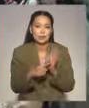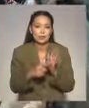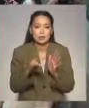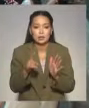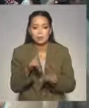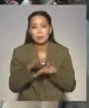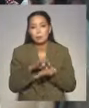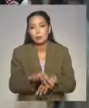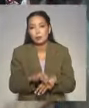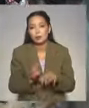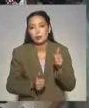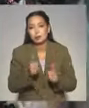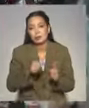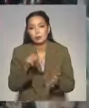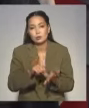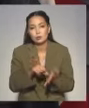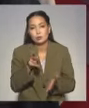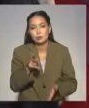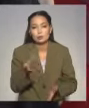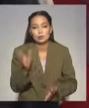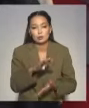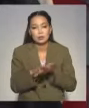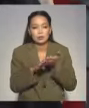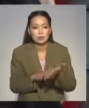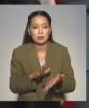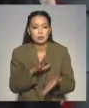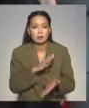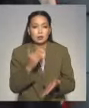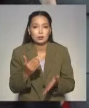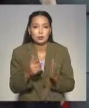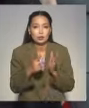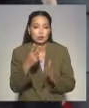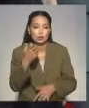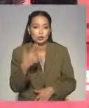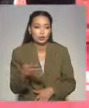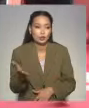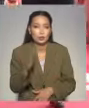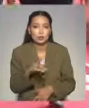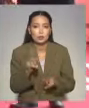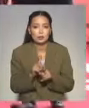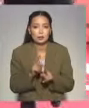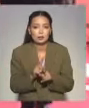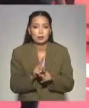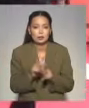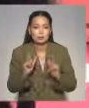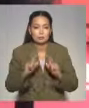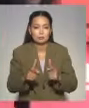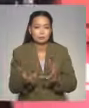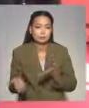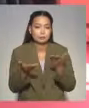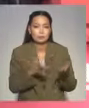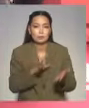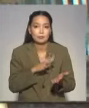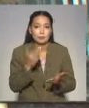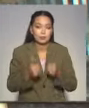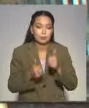жатыр. Дүбірлі додаға қатысу үшін 2000-ға жуық өтініш түскен, оның 250-ден астамы ақтық сынға жолдама алды. Байқауда 12